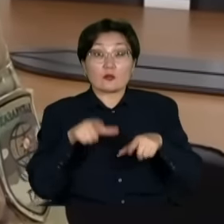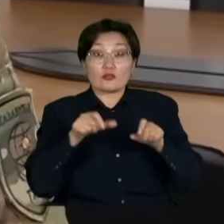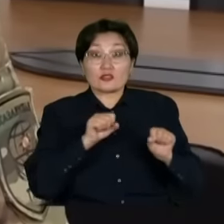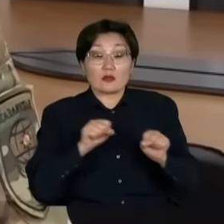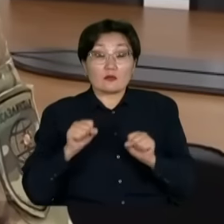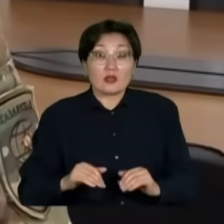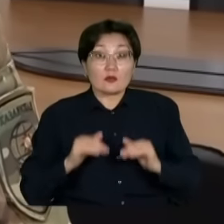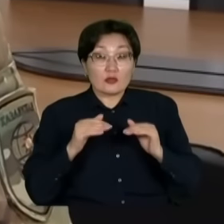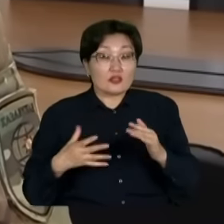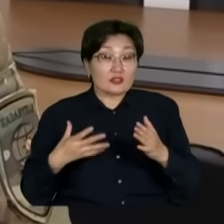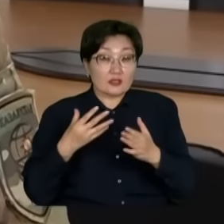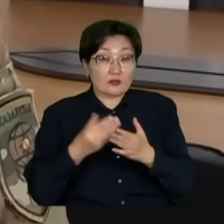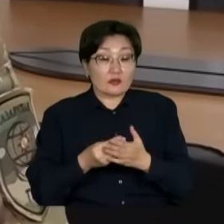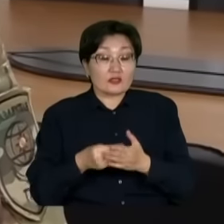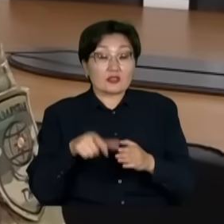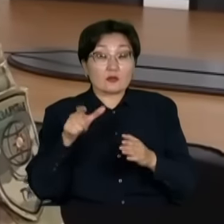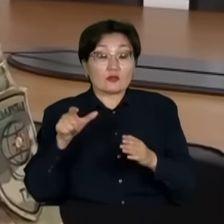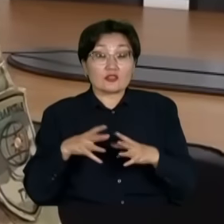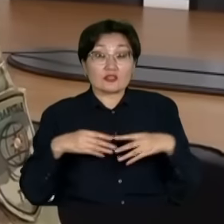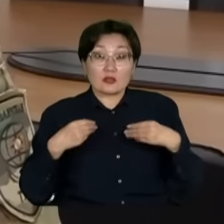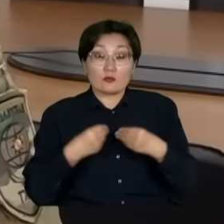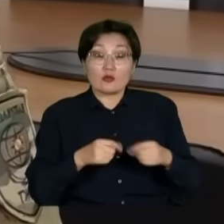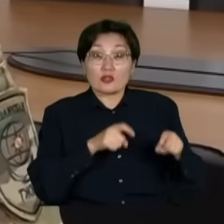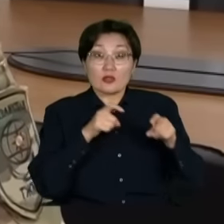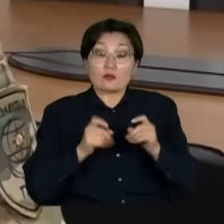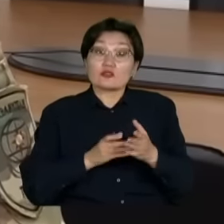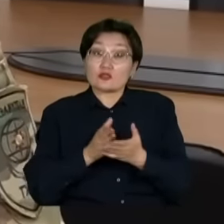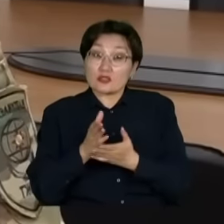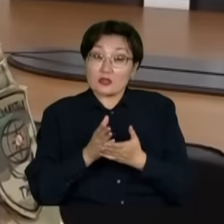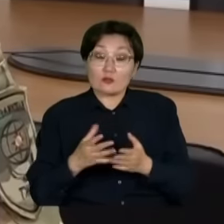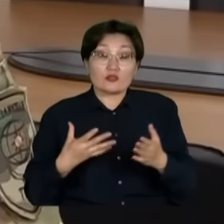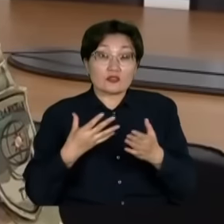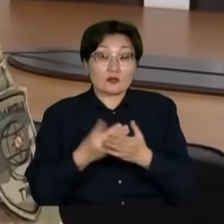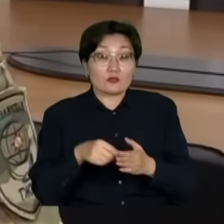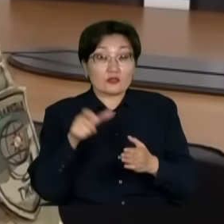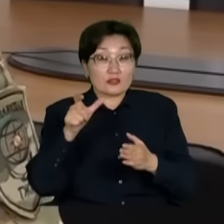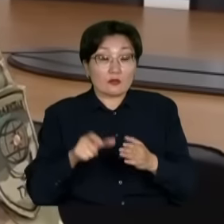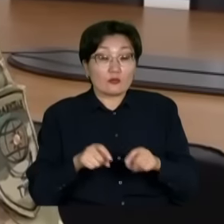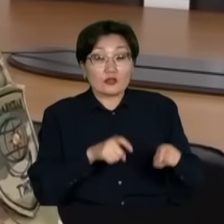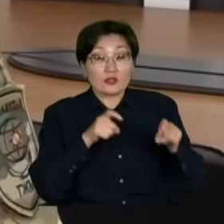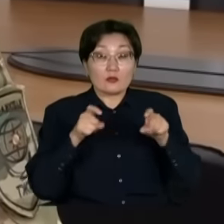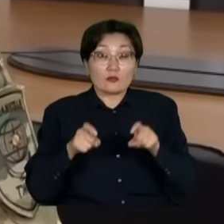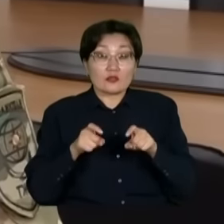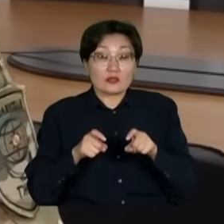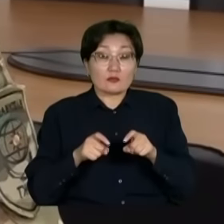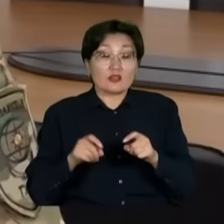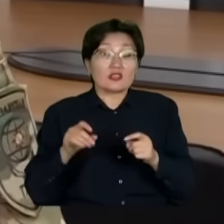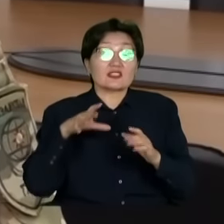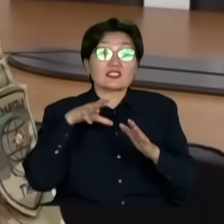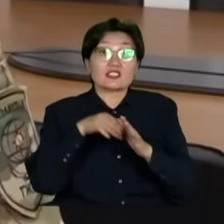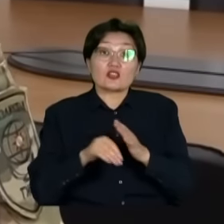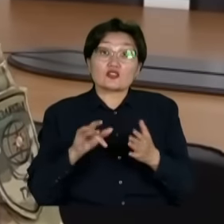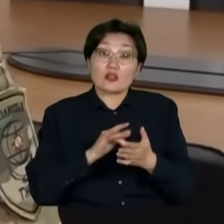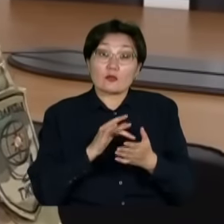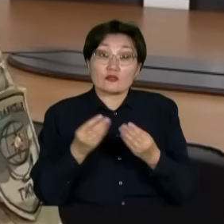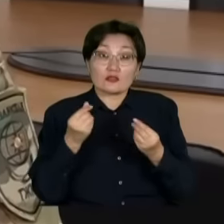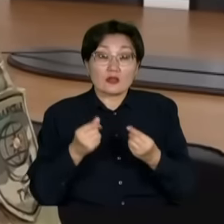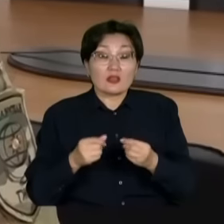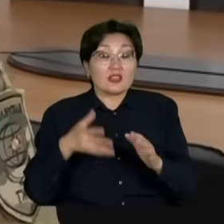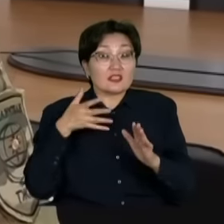пособия сотрудника членами его семьи при перемещении по службе возмещении сотрудников при перемещении по службе за счёт бюджетных средств затрат на